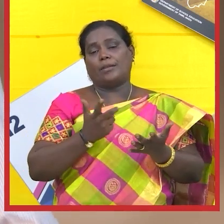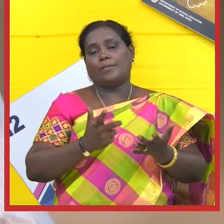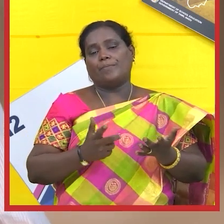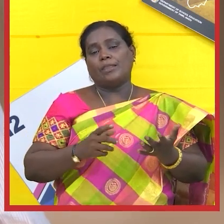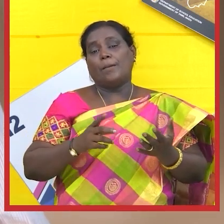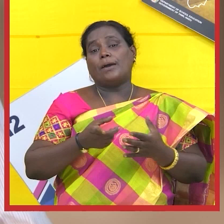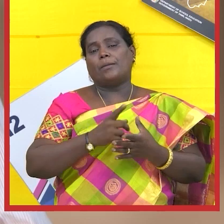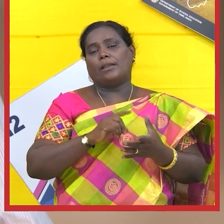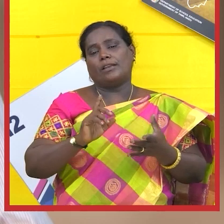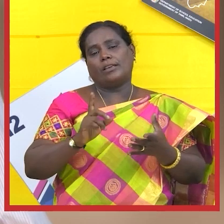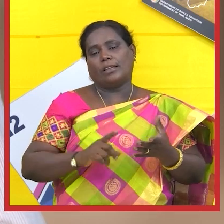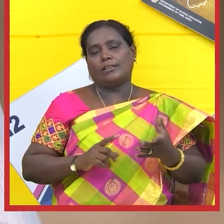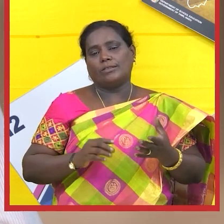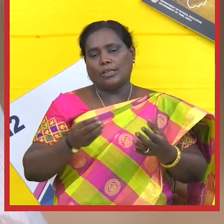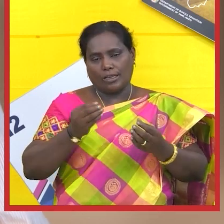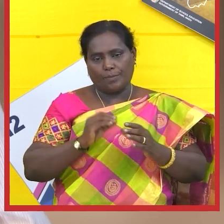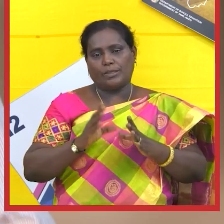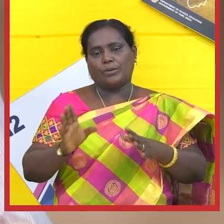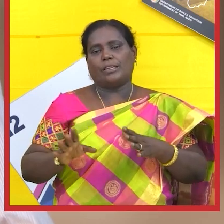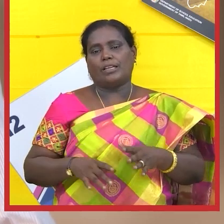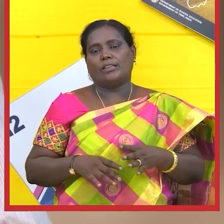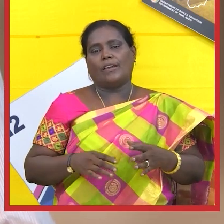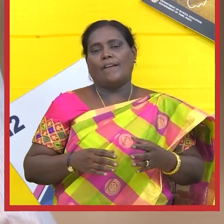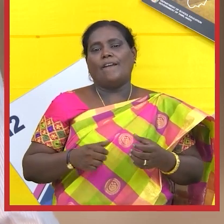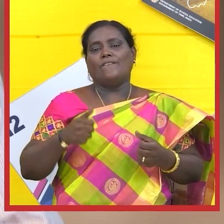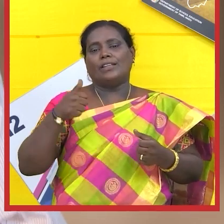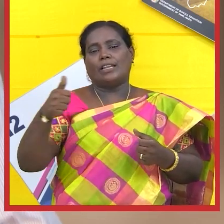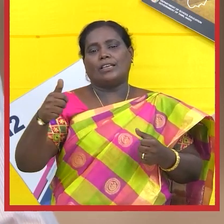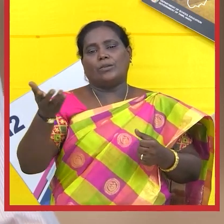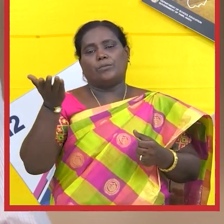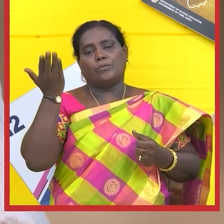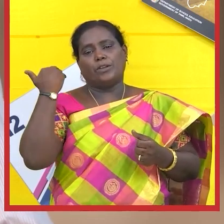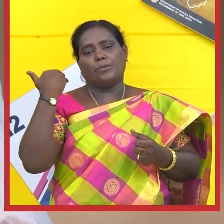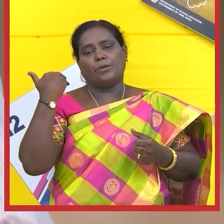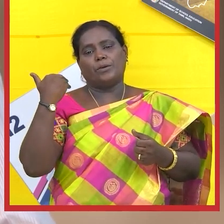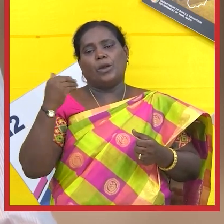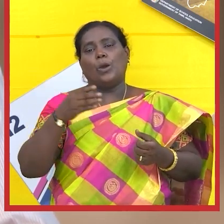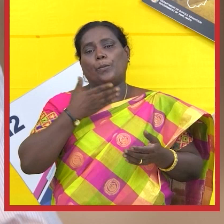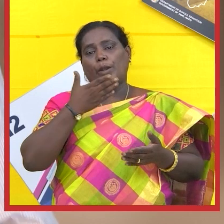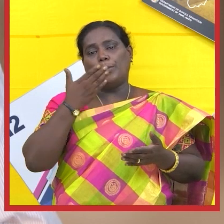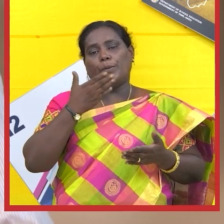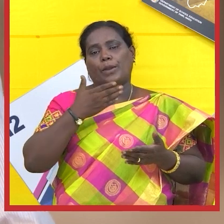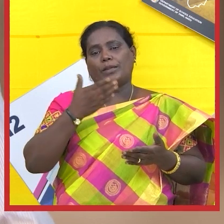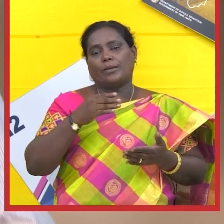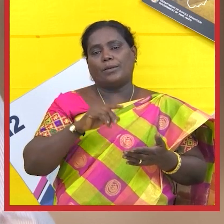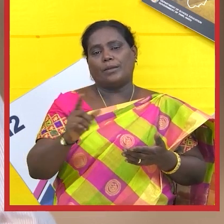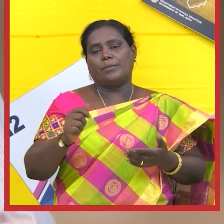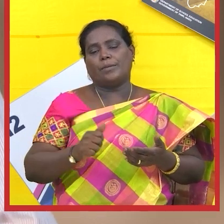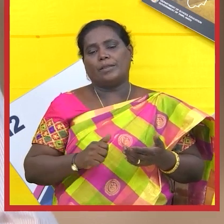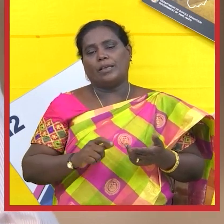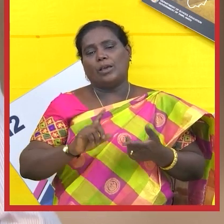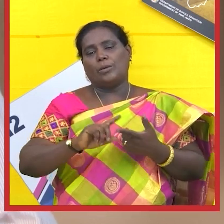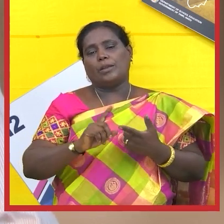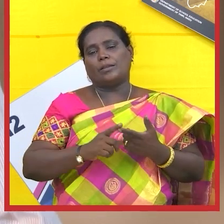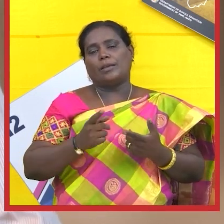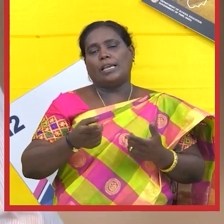மறைமலை அடிகளாரும் வற்புறுத்தி கூறுகிறார்கள். ஆக விடுதலைக்கு முன்பு மொழி போராட்டம் என்பது இந்தி மொழியை எதிர்த்து